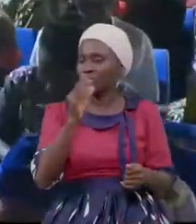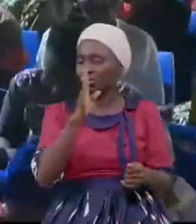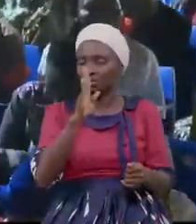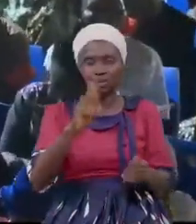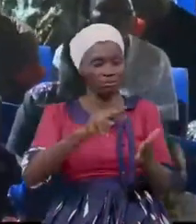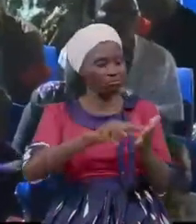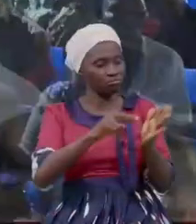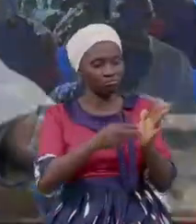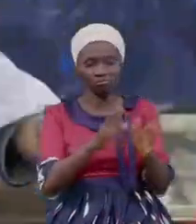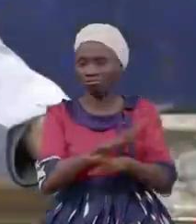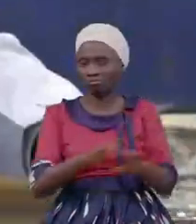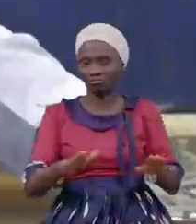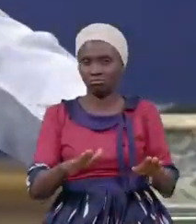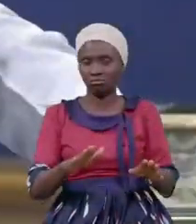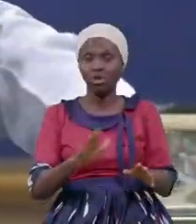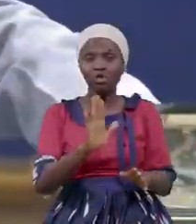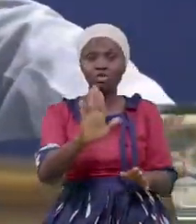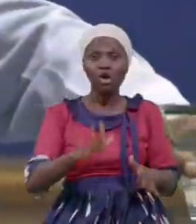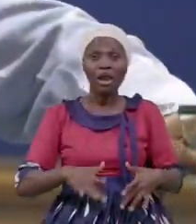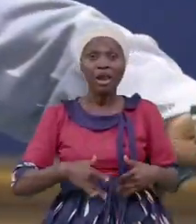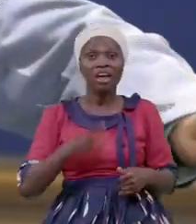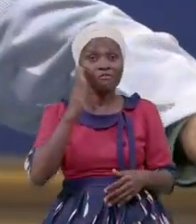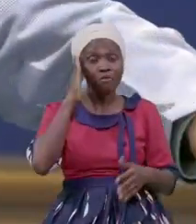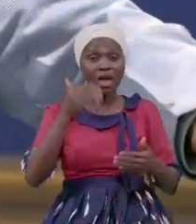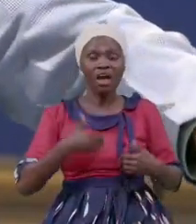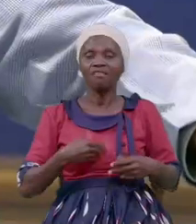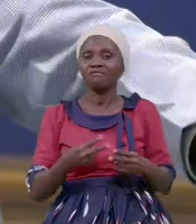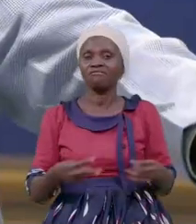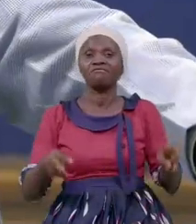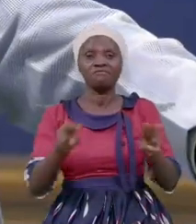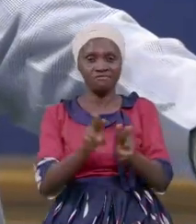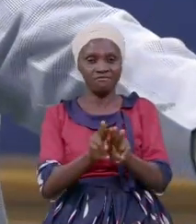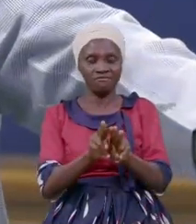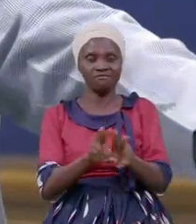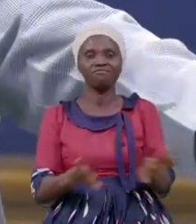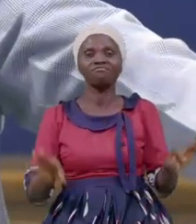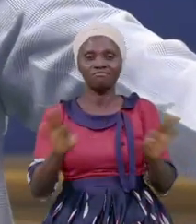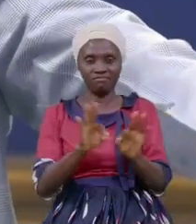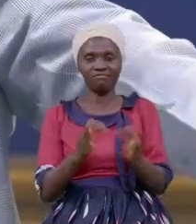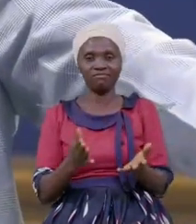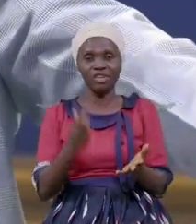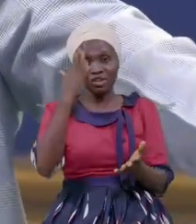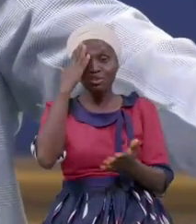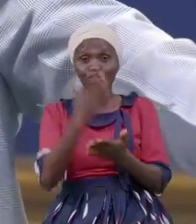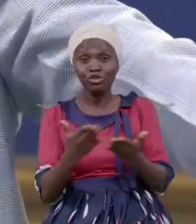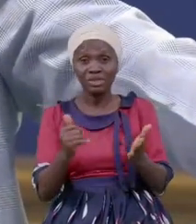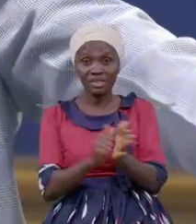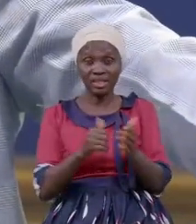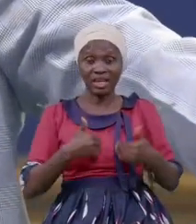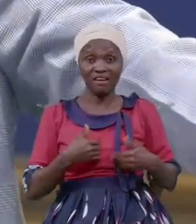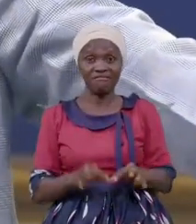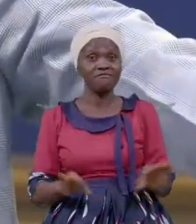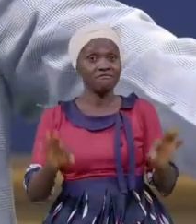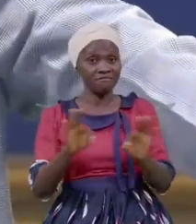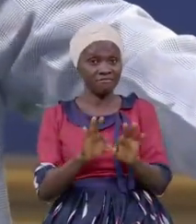valeur vous savez quelque chose qui a de valeur c'est n voulons acheter ça nous acheter ça avec une grande somme